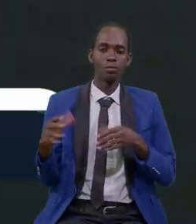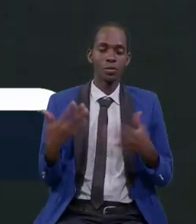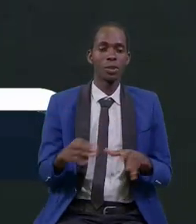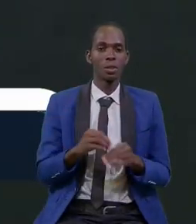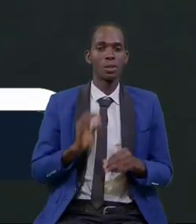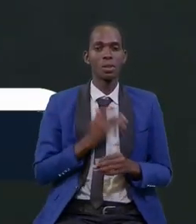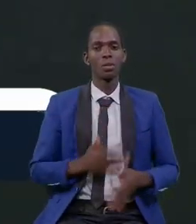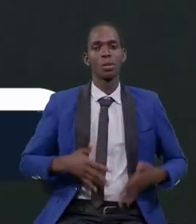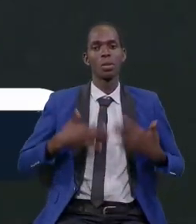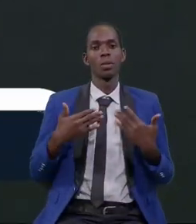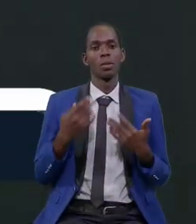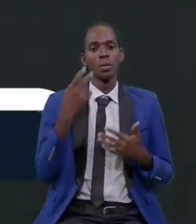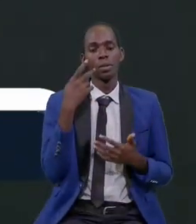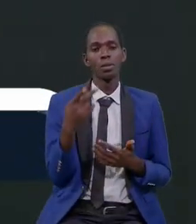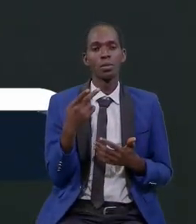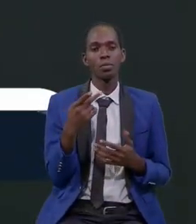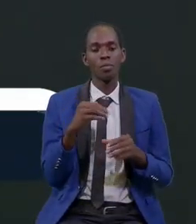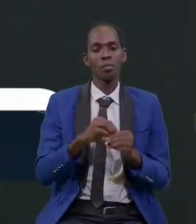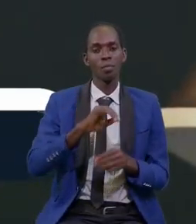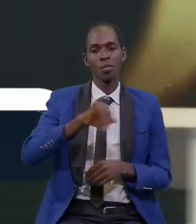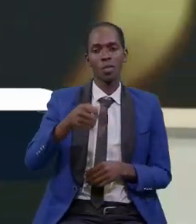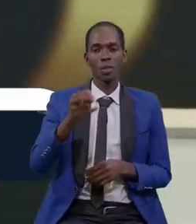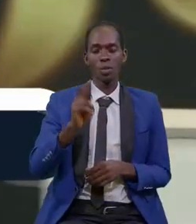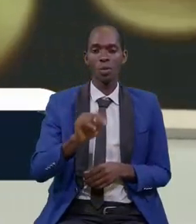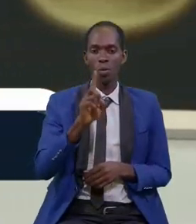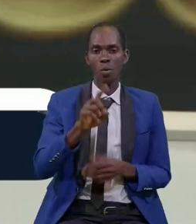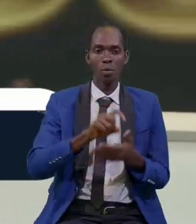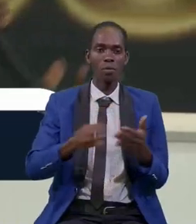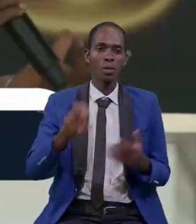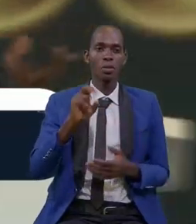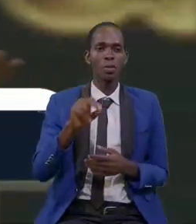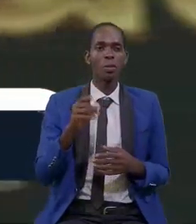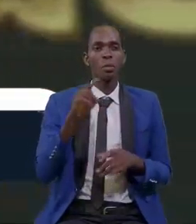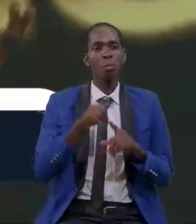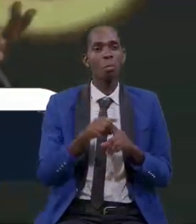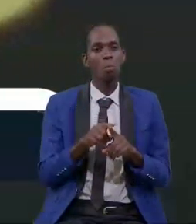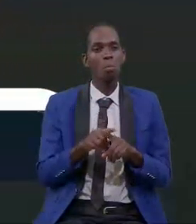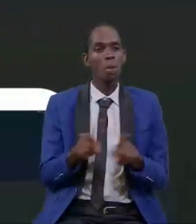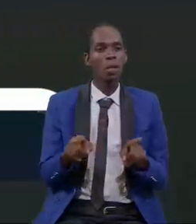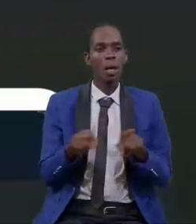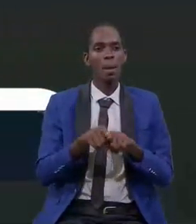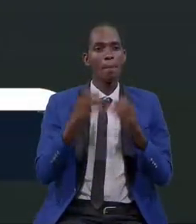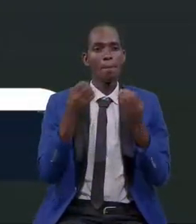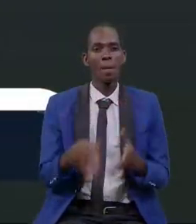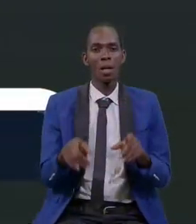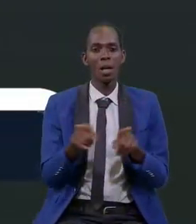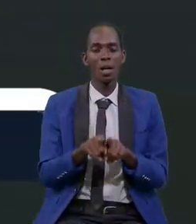Jean, chapitre 1, verset 12. Mais à tous ceux qui l'ont